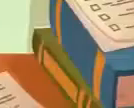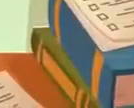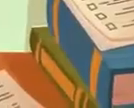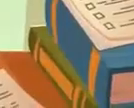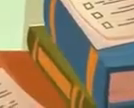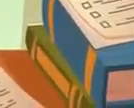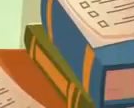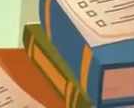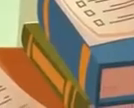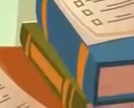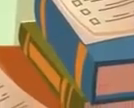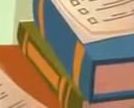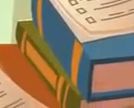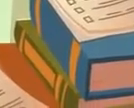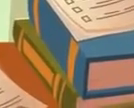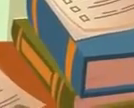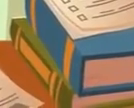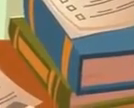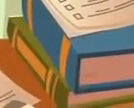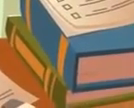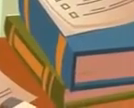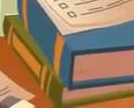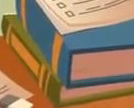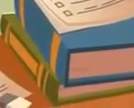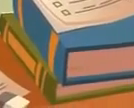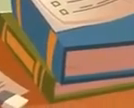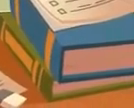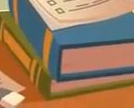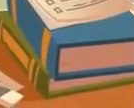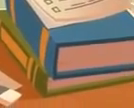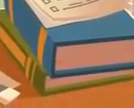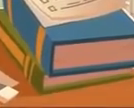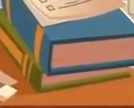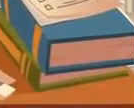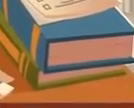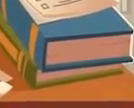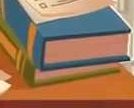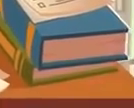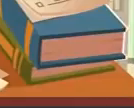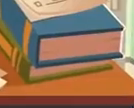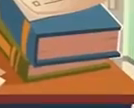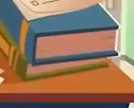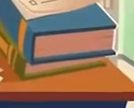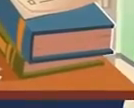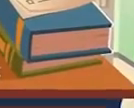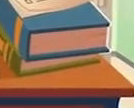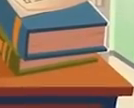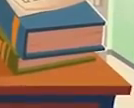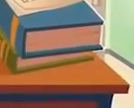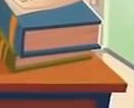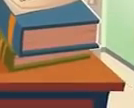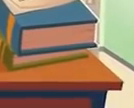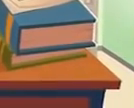Xulosa: ishda yuksalish, baxtiyor yashash va muvaffaqiyatga erishishda yuqoridagi ko'nikma va qobiliyatlarning o'rni yuqori. Maktab